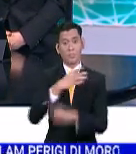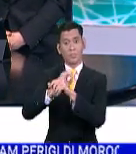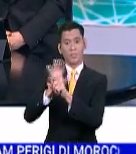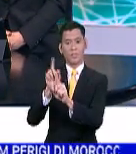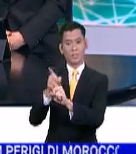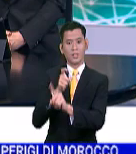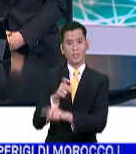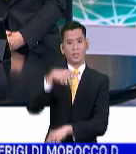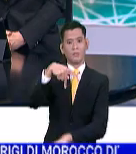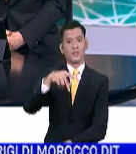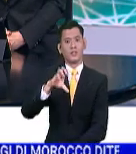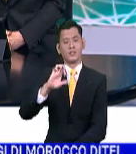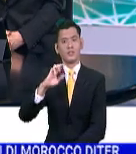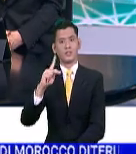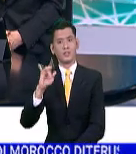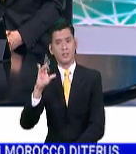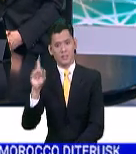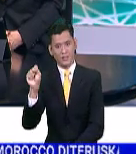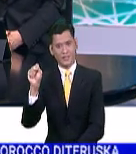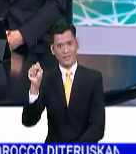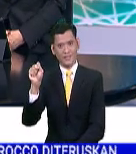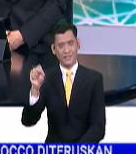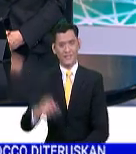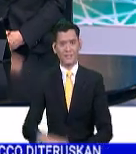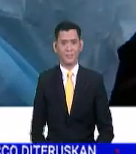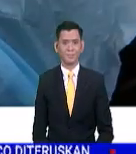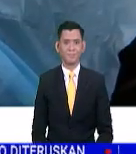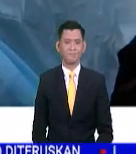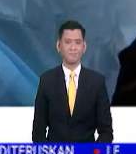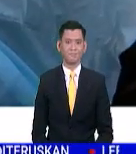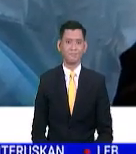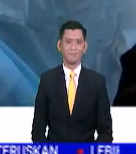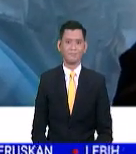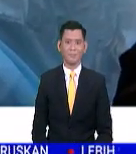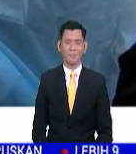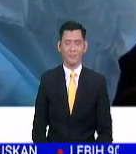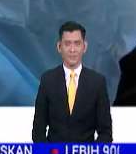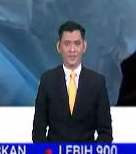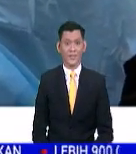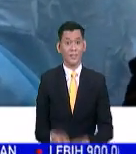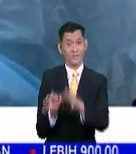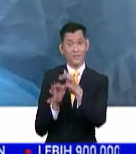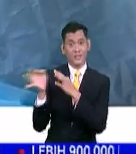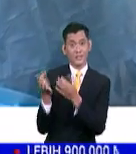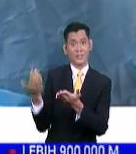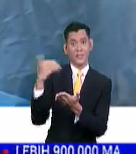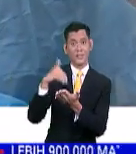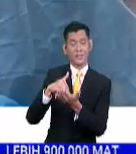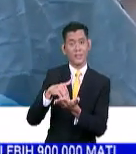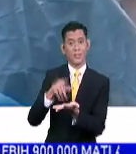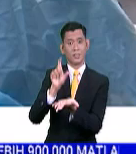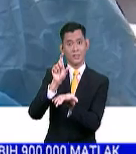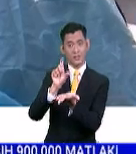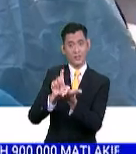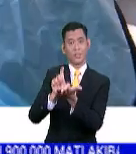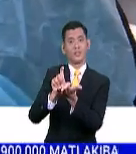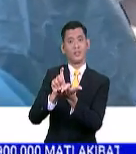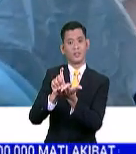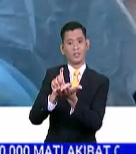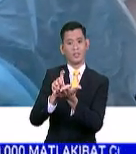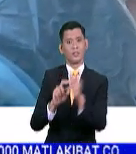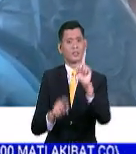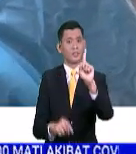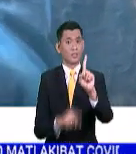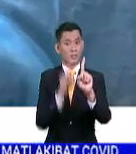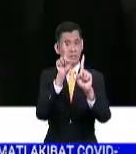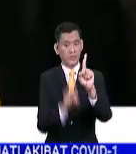PIC Kids. Jelasnya jumlah dos yang diberikan hanya sepertiga